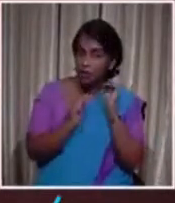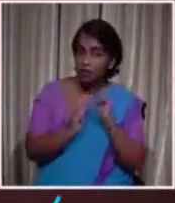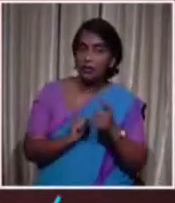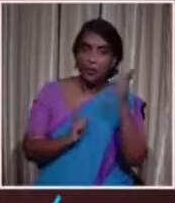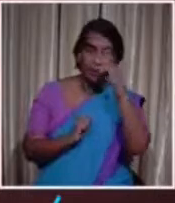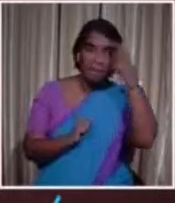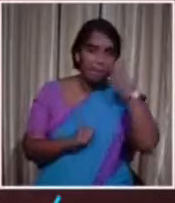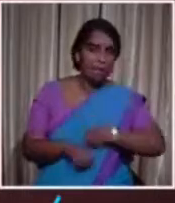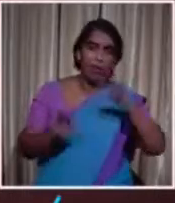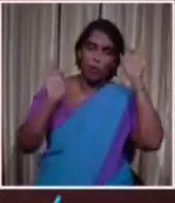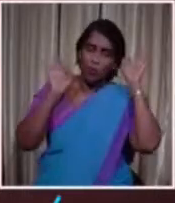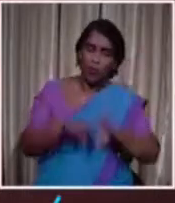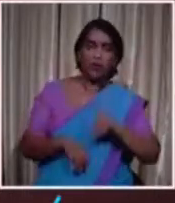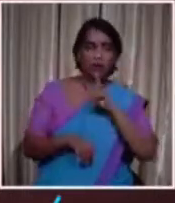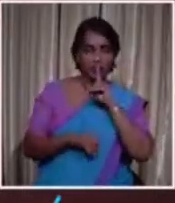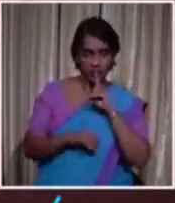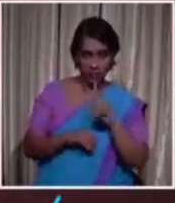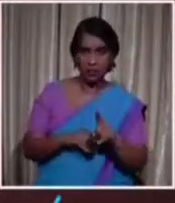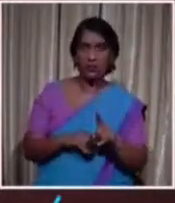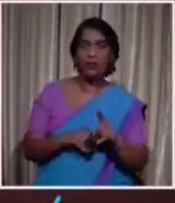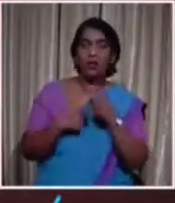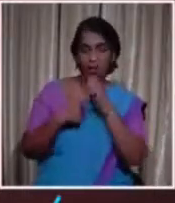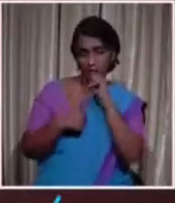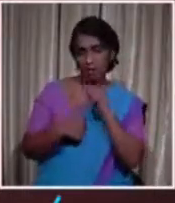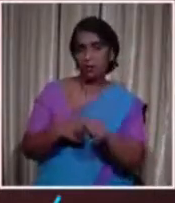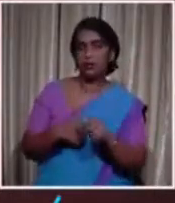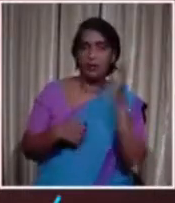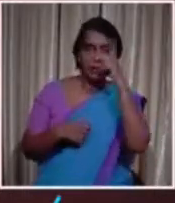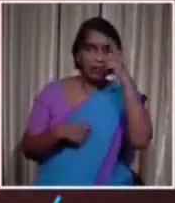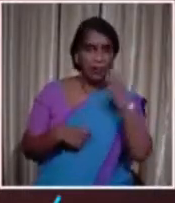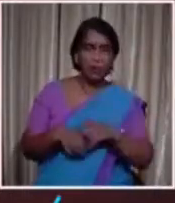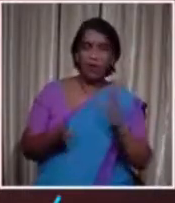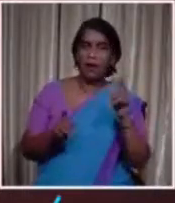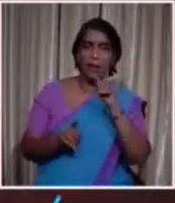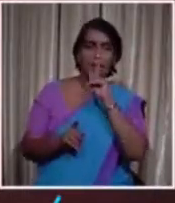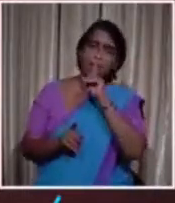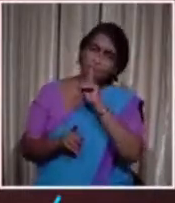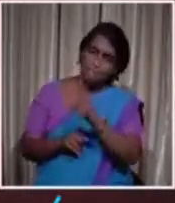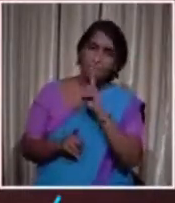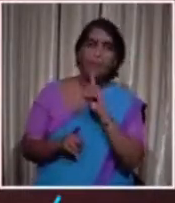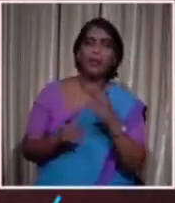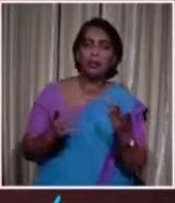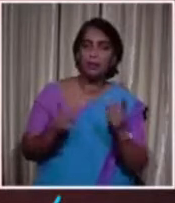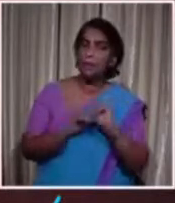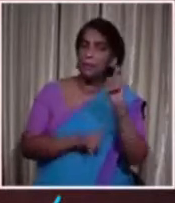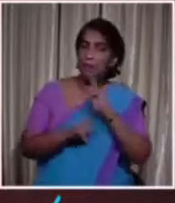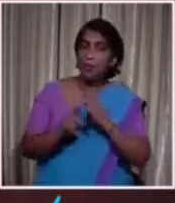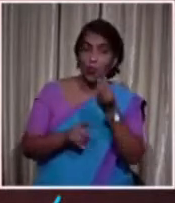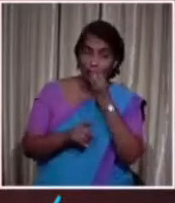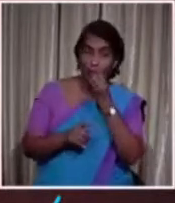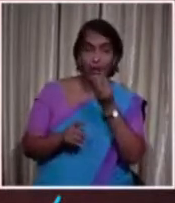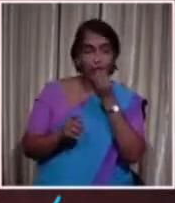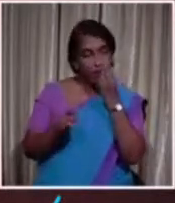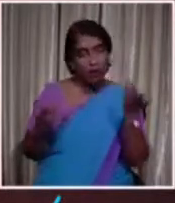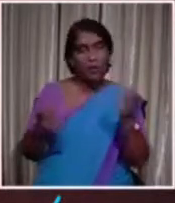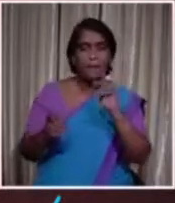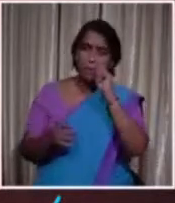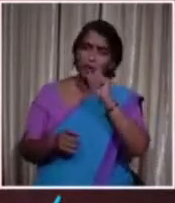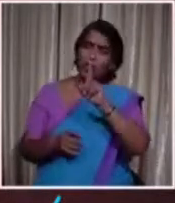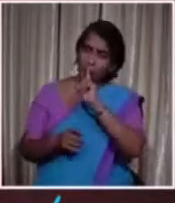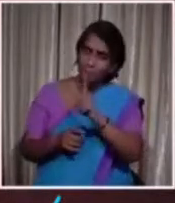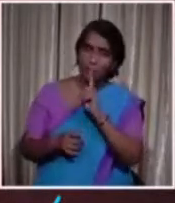පඩිගන්නේ නැහැ කියලා තියෙනවා. ඔව් ඒක ඇත්ත. පඩිගත්ත ඉන්නතයි කියලා මිනිස්සු බයිනකව බයිනවා. පාර්ලිමේන්තුවෙන් කෑවද නැද්ද කියලා අදාළ නැහැ මිනිස්සු